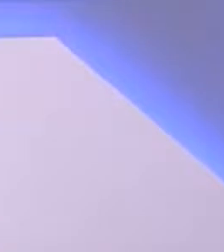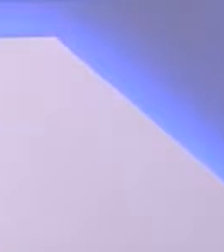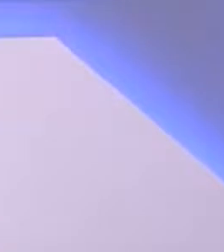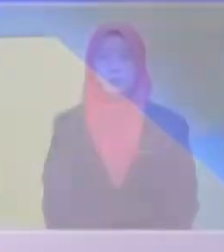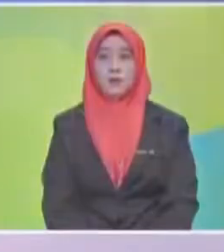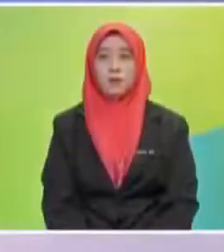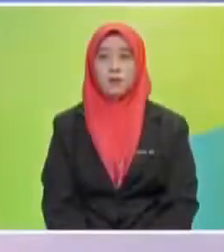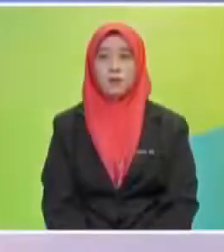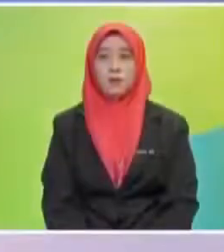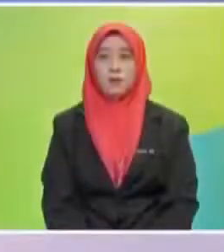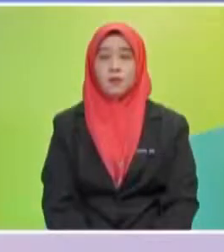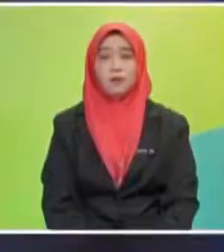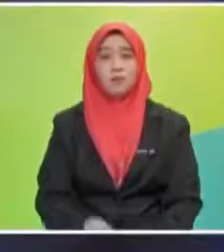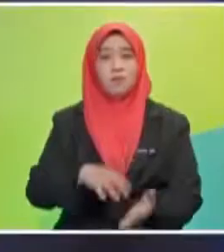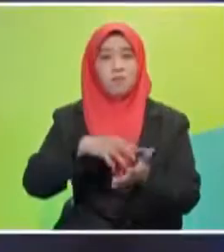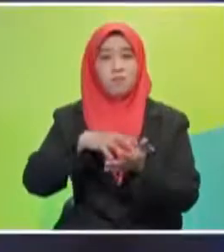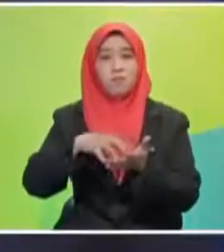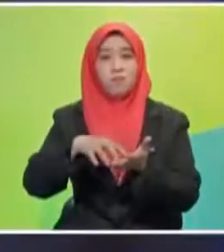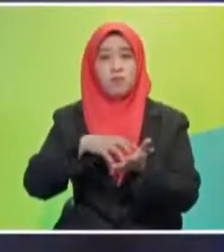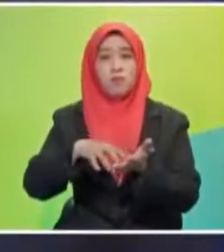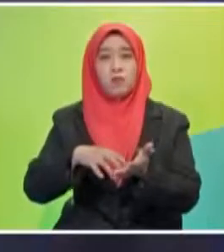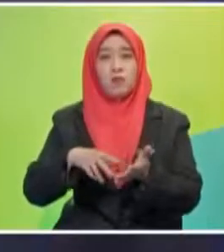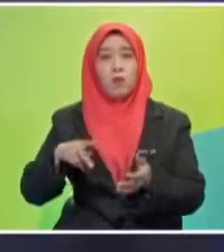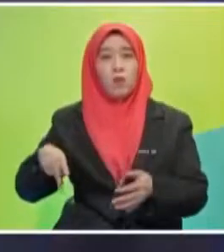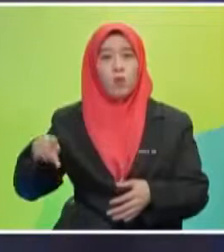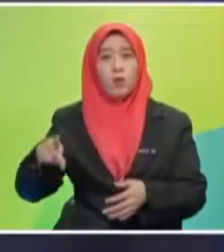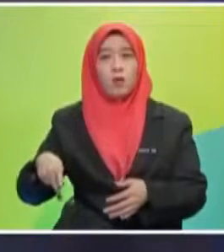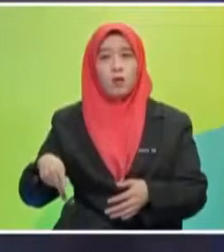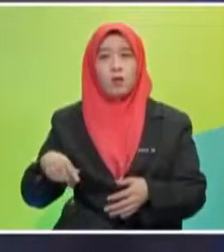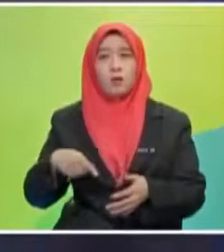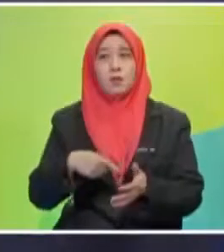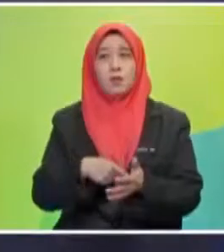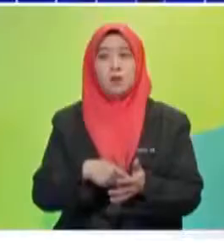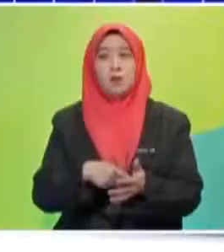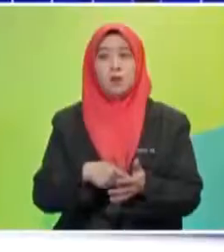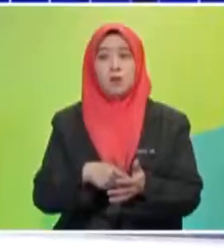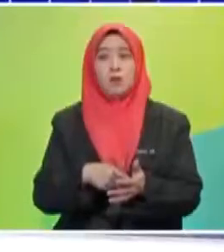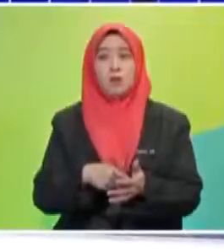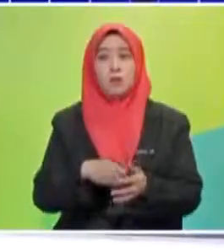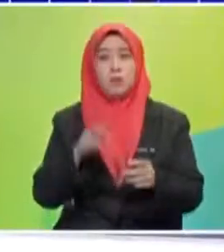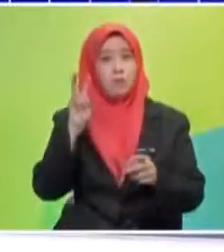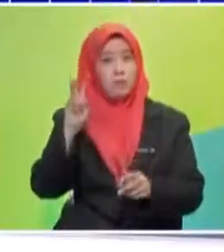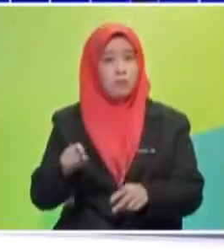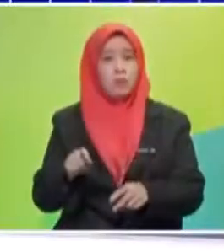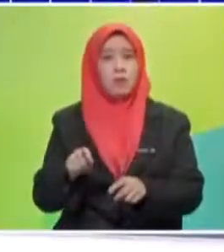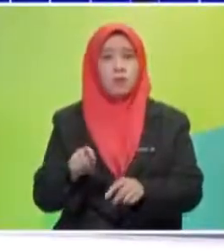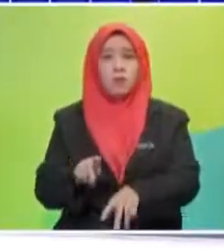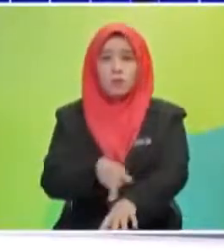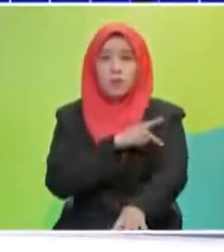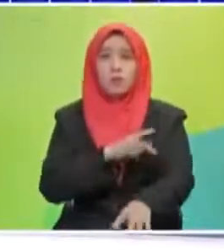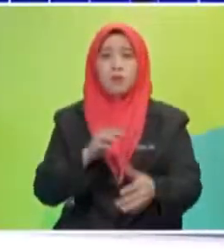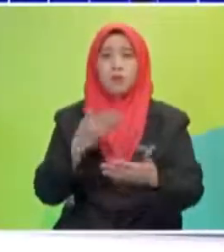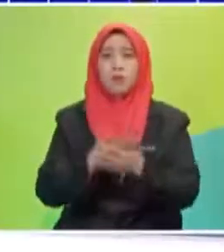Allah ewu salah pula nih Hei patutlah pasang tak sampai dua lagi Cikgu Ah